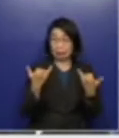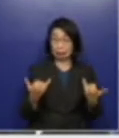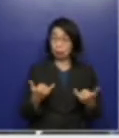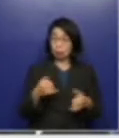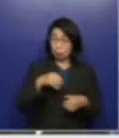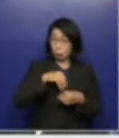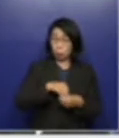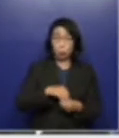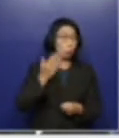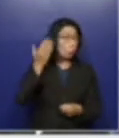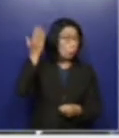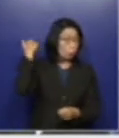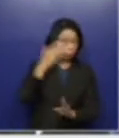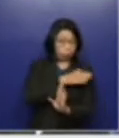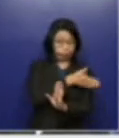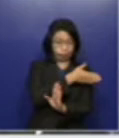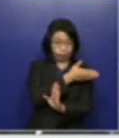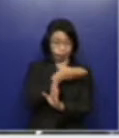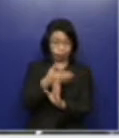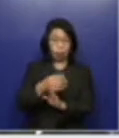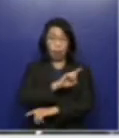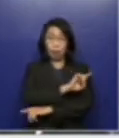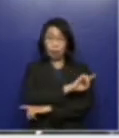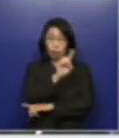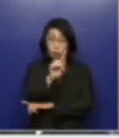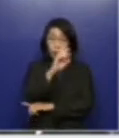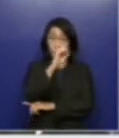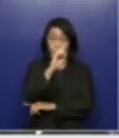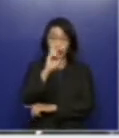นับถึงเมื่อวานเนี่ย100กว่าวัน